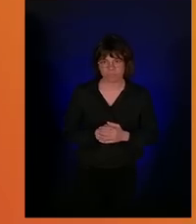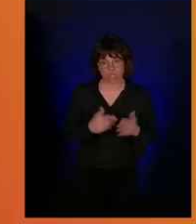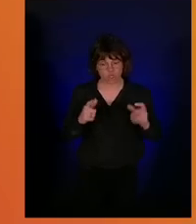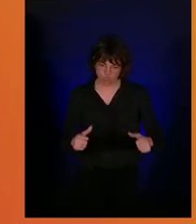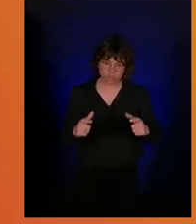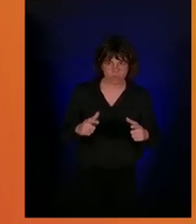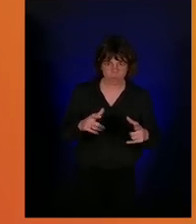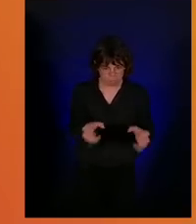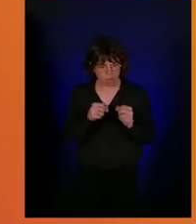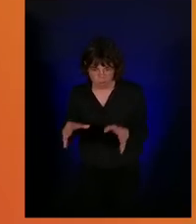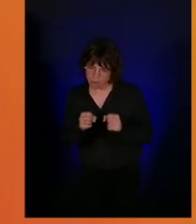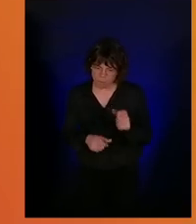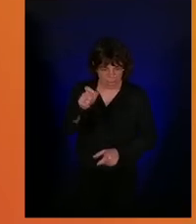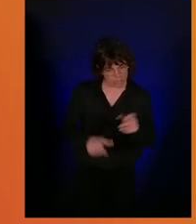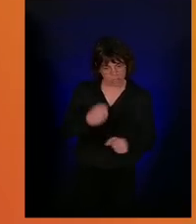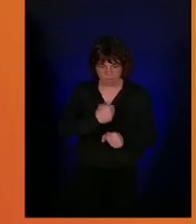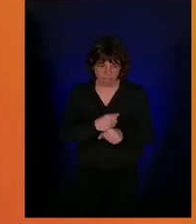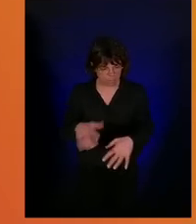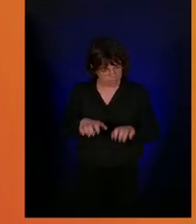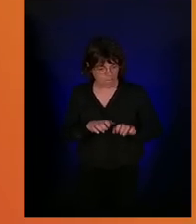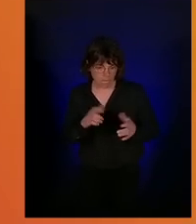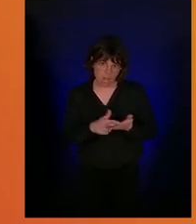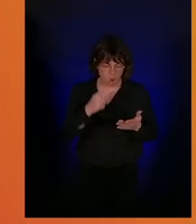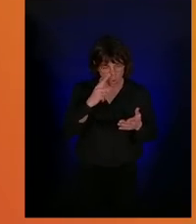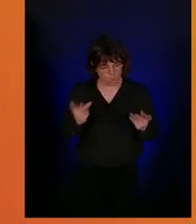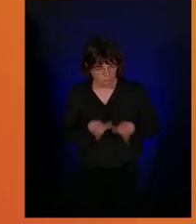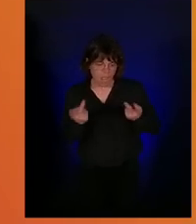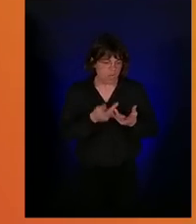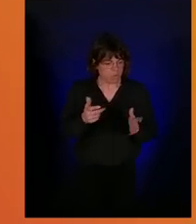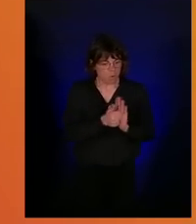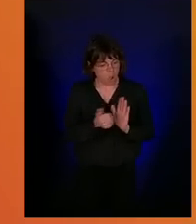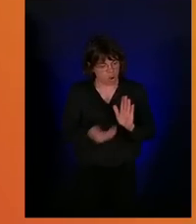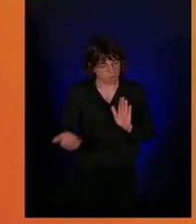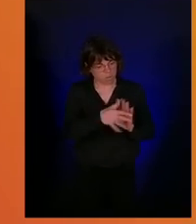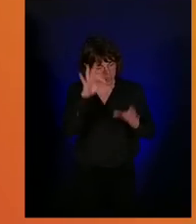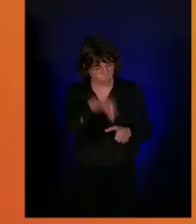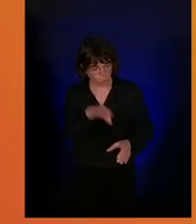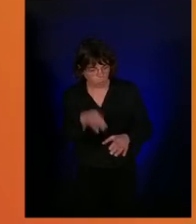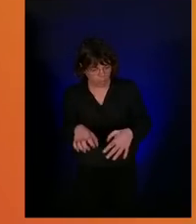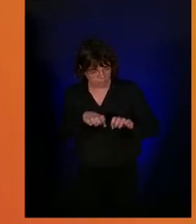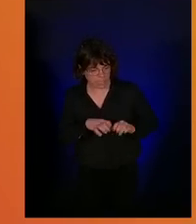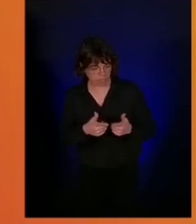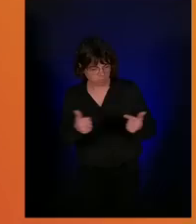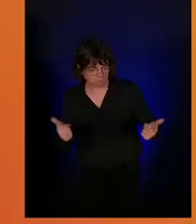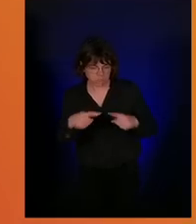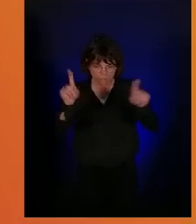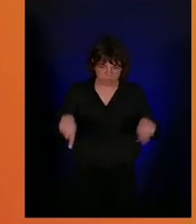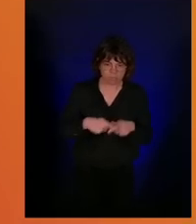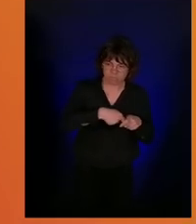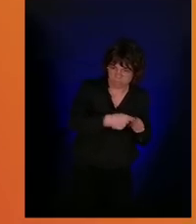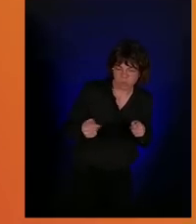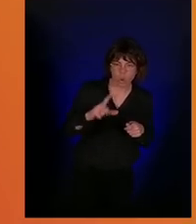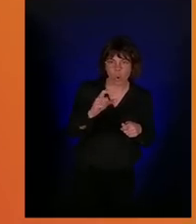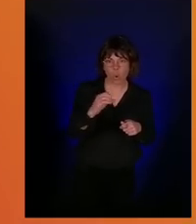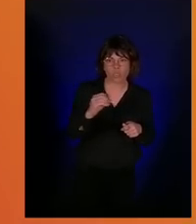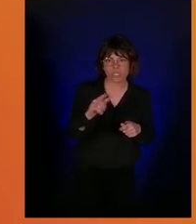chance d'embaucher du personnel pour l'administratif, ben, ça allège les élus pour toutes les tâches. Ben, tout ce qui est administratif, tract, cogétise,